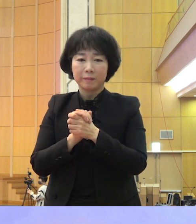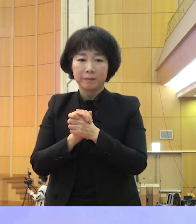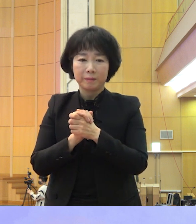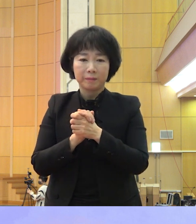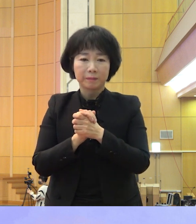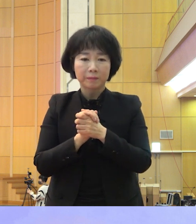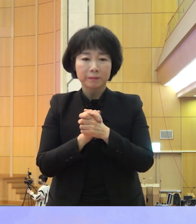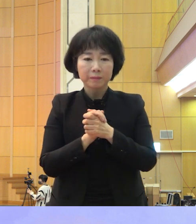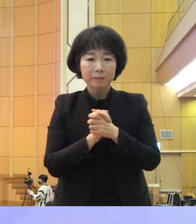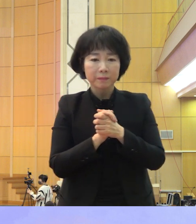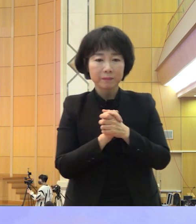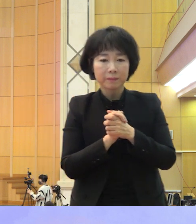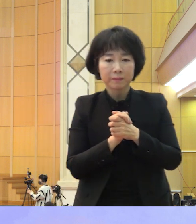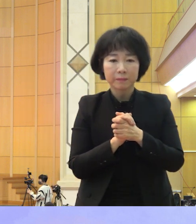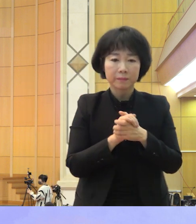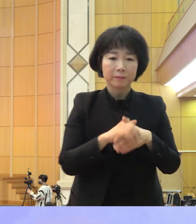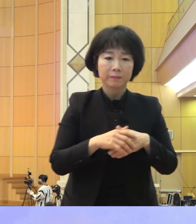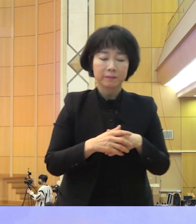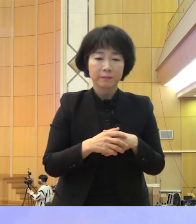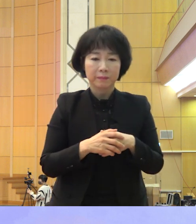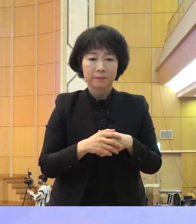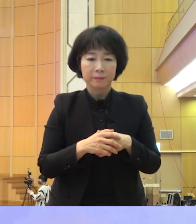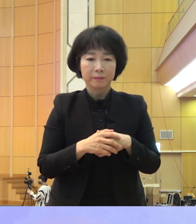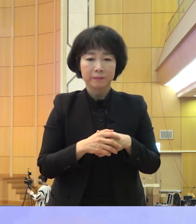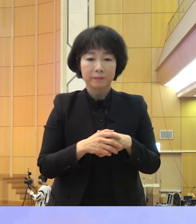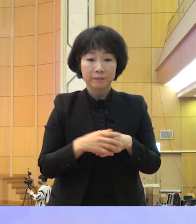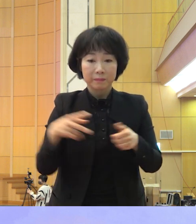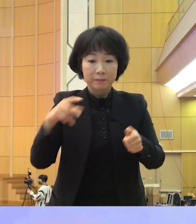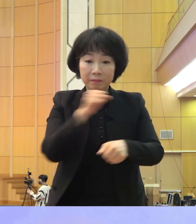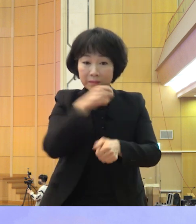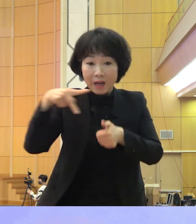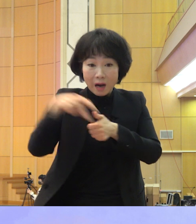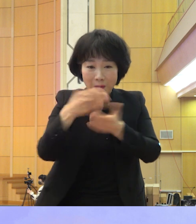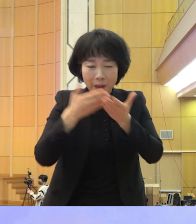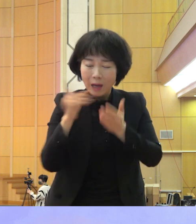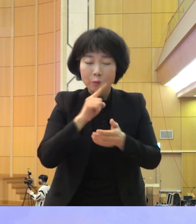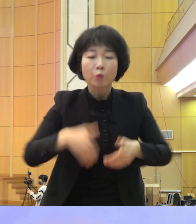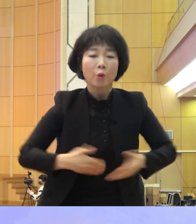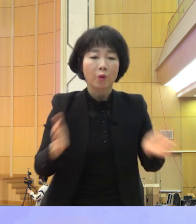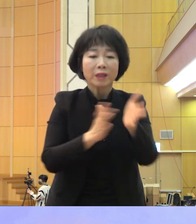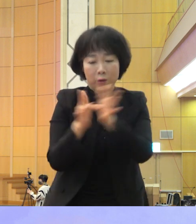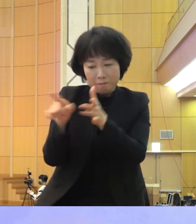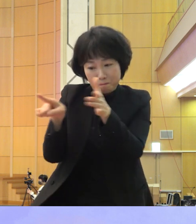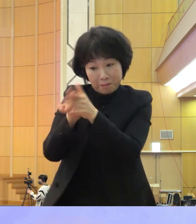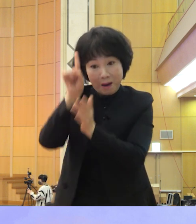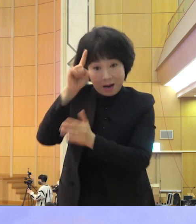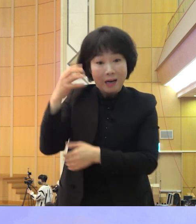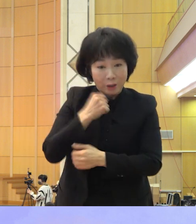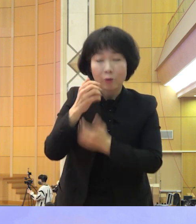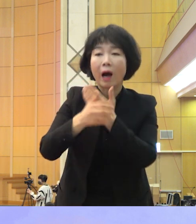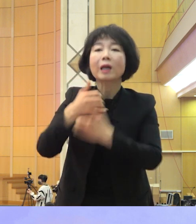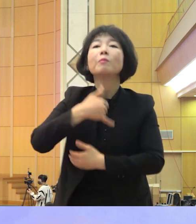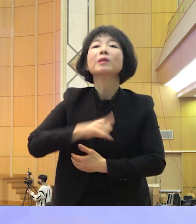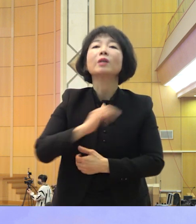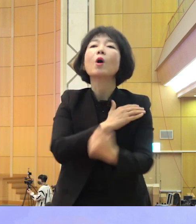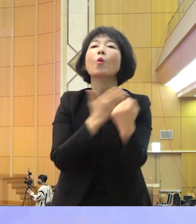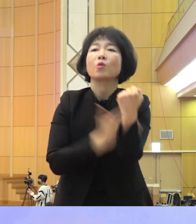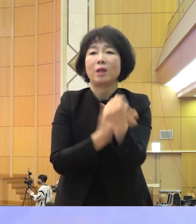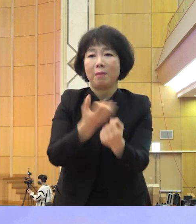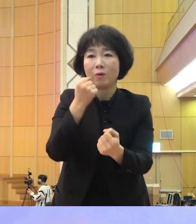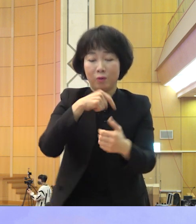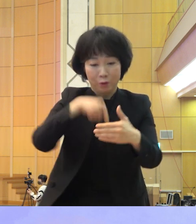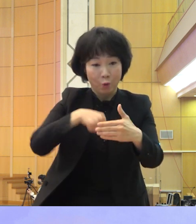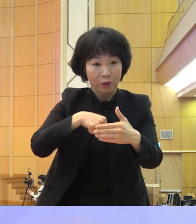못 받았니 이거는 의미가 없어. 아무 효력이 없어. 예수 믿음으로 하나님의 자녀가 되고 내